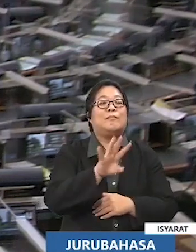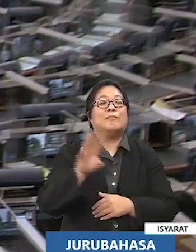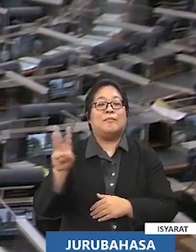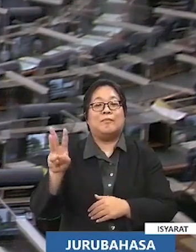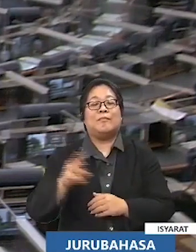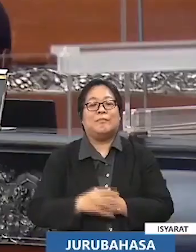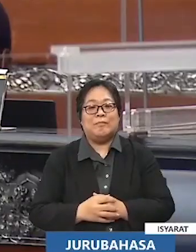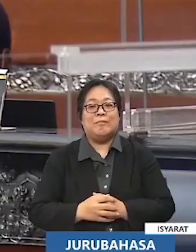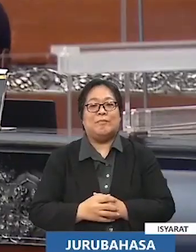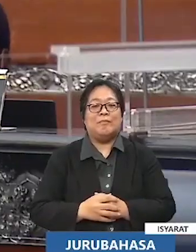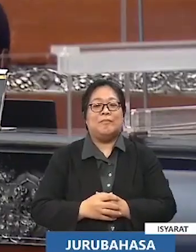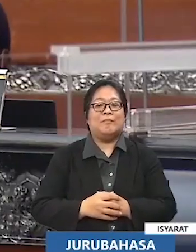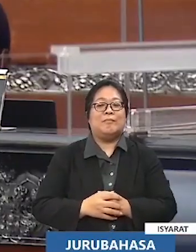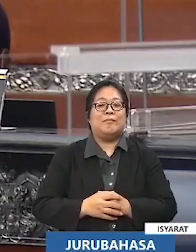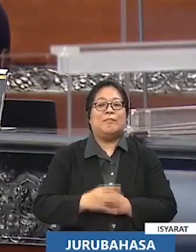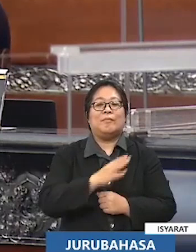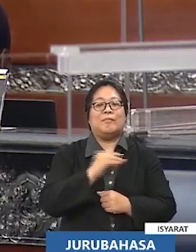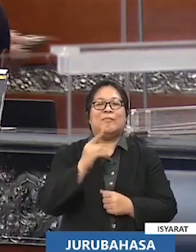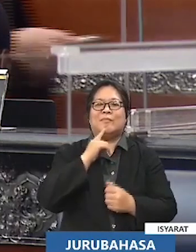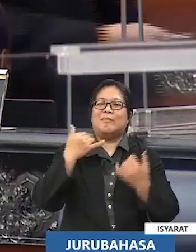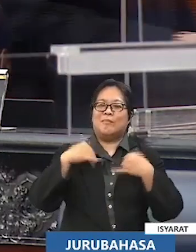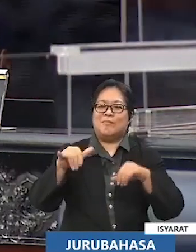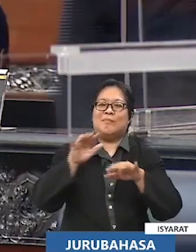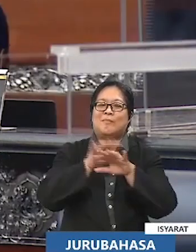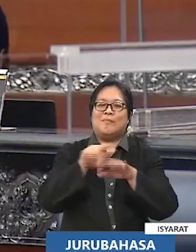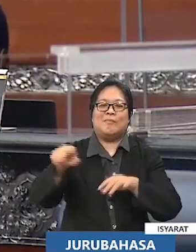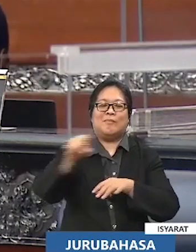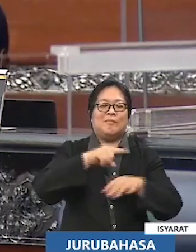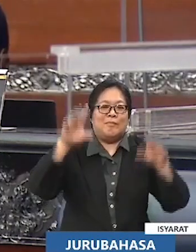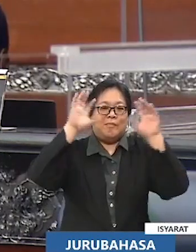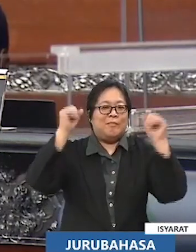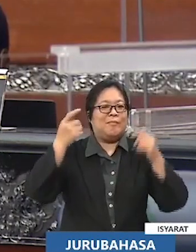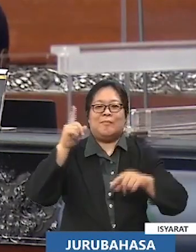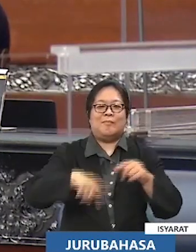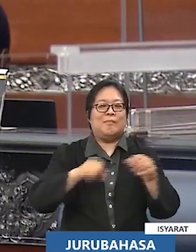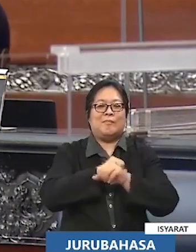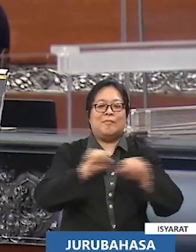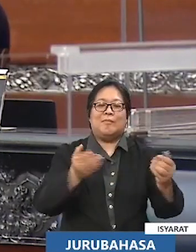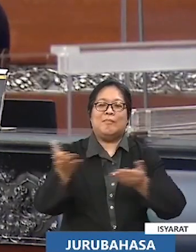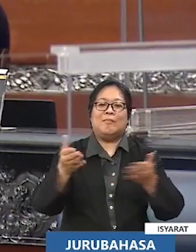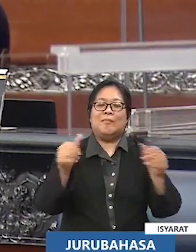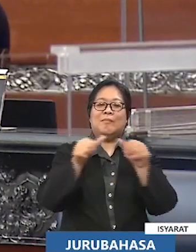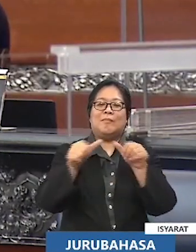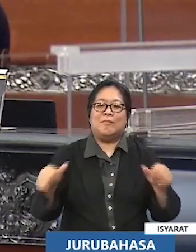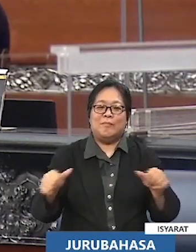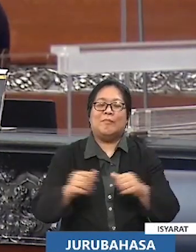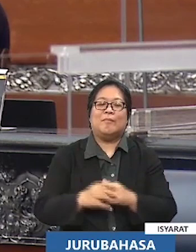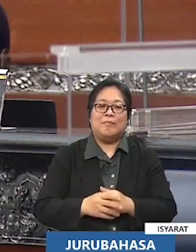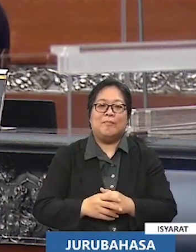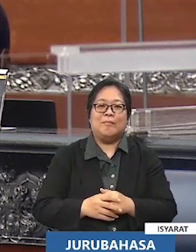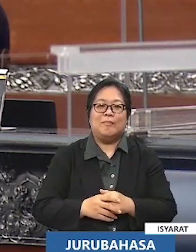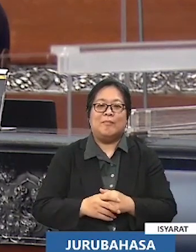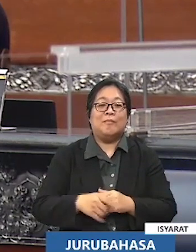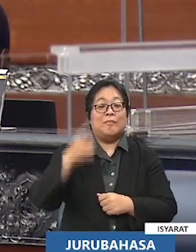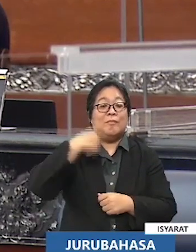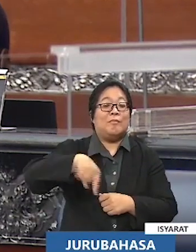446 ini dilakukan dan masih ramai dalam kalangan majikan tidak dapat menyediakan kemudahan penginapan kepada